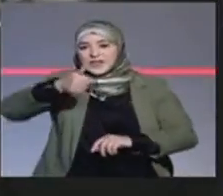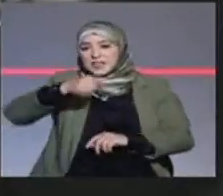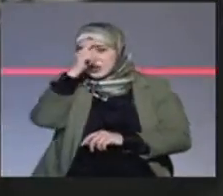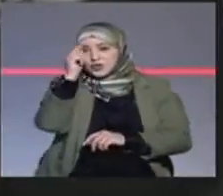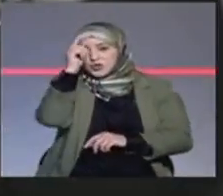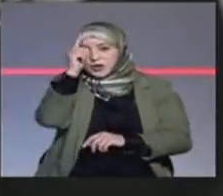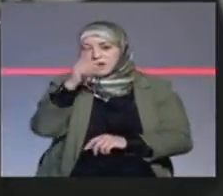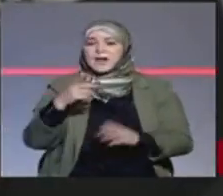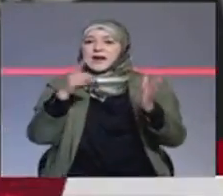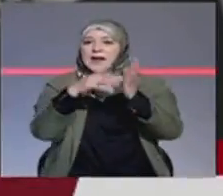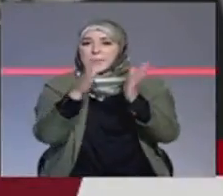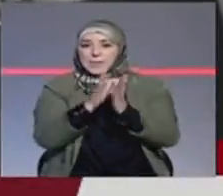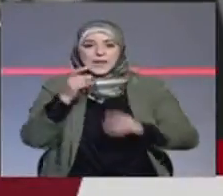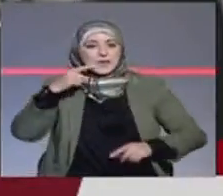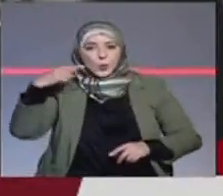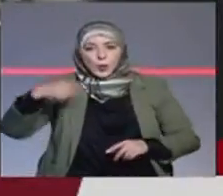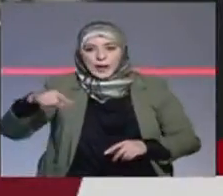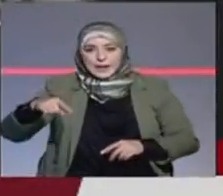الله الحمامات ونابل،